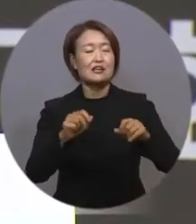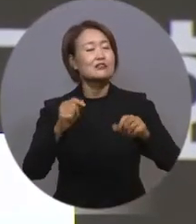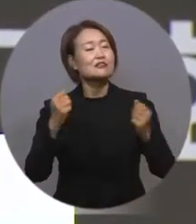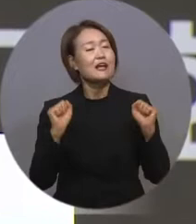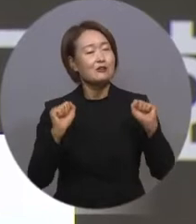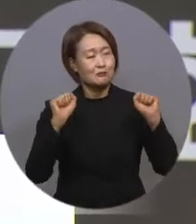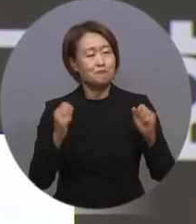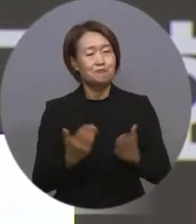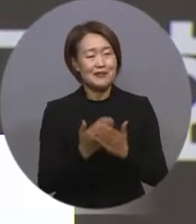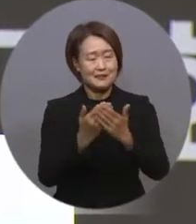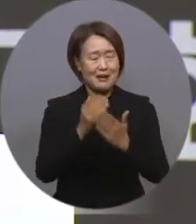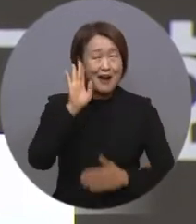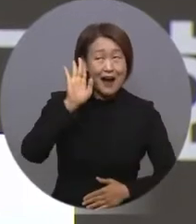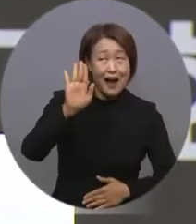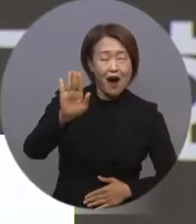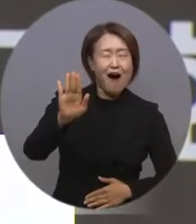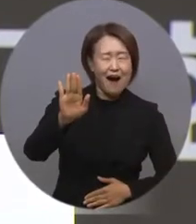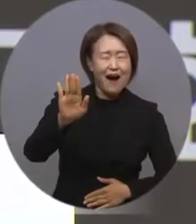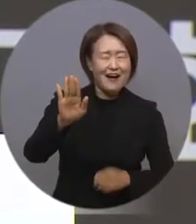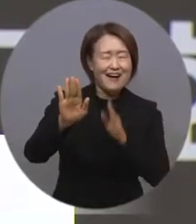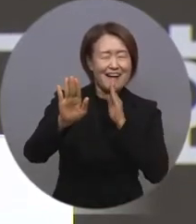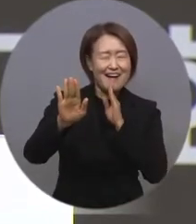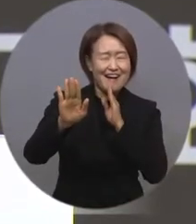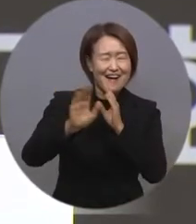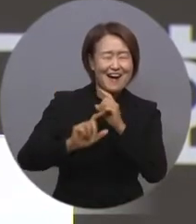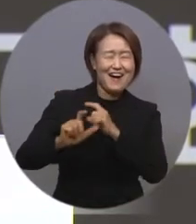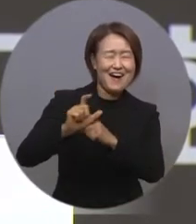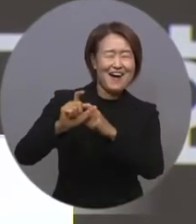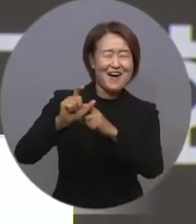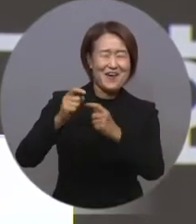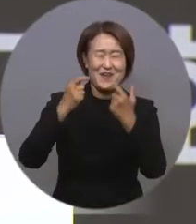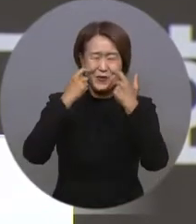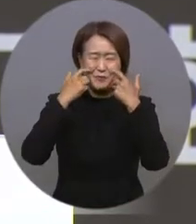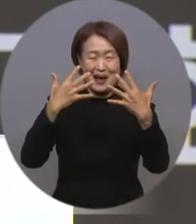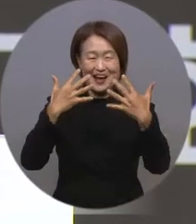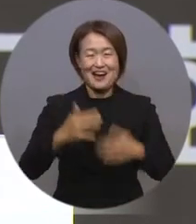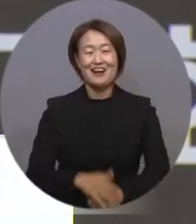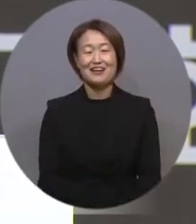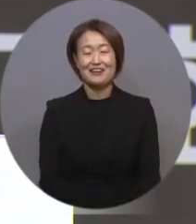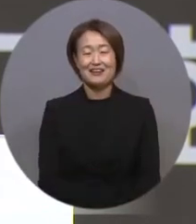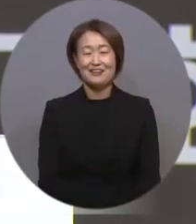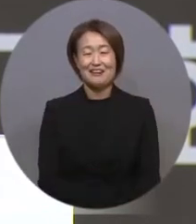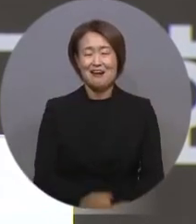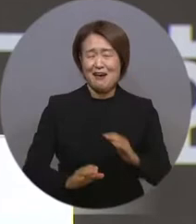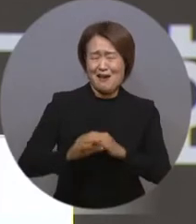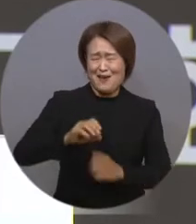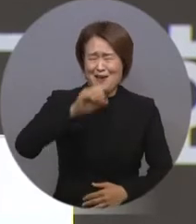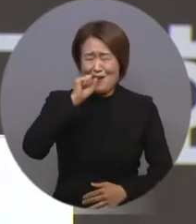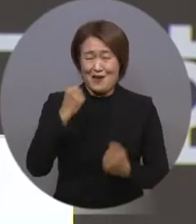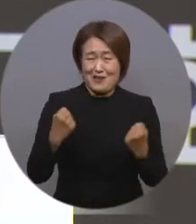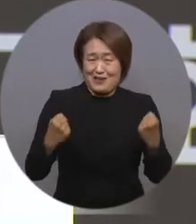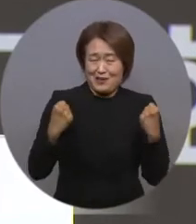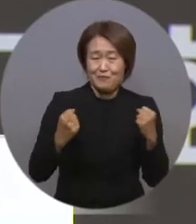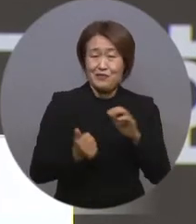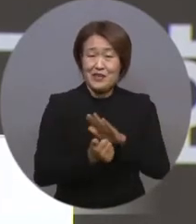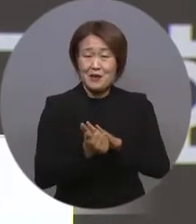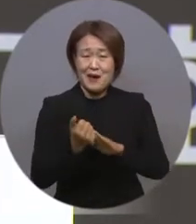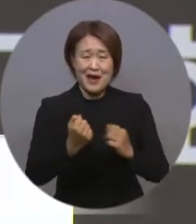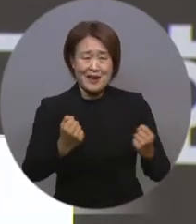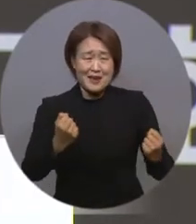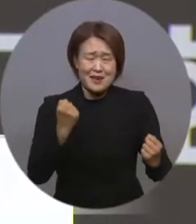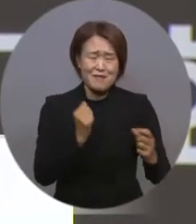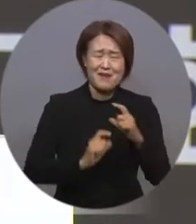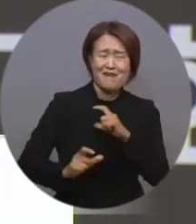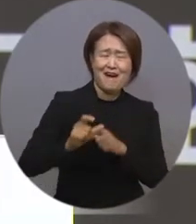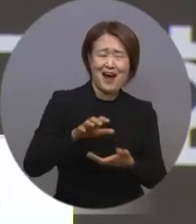미래를 확인할 수 있었습니다. 이번 대회를 통해 긍정의 기운과 희망의 에너지를 가득